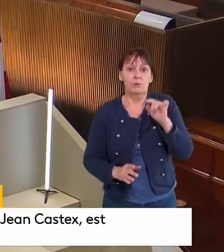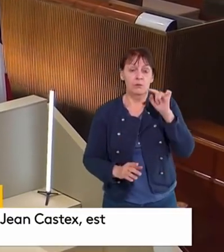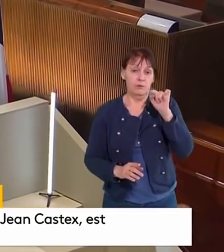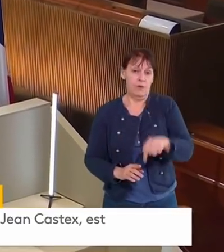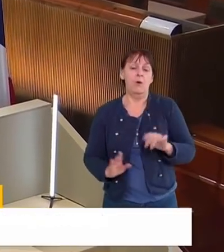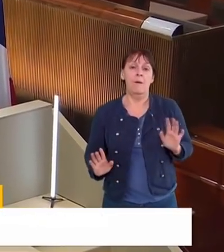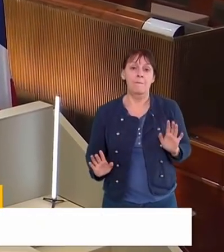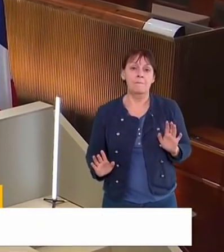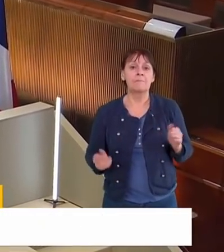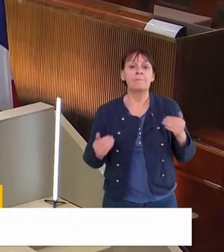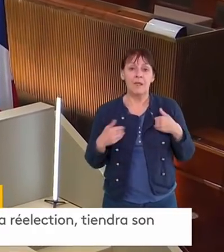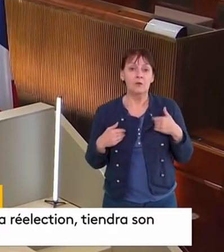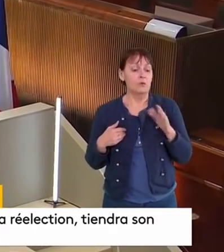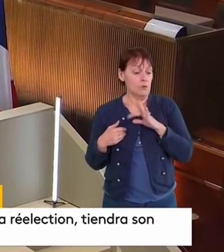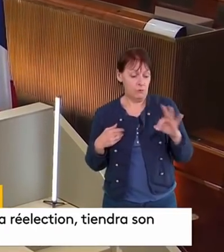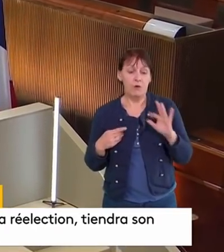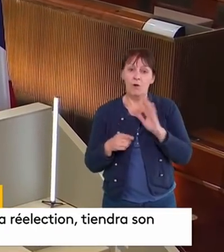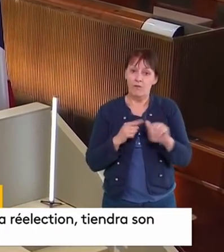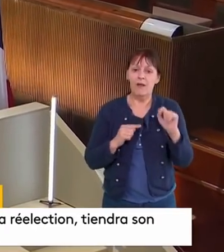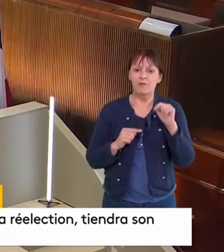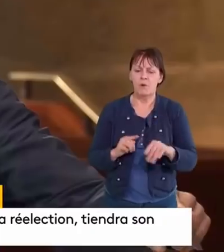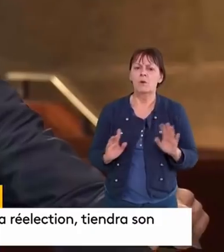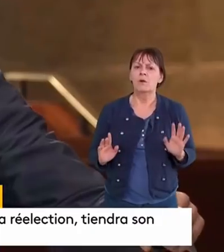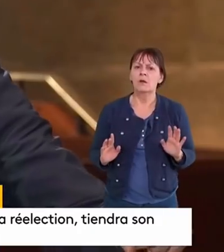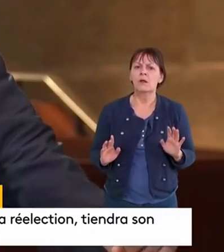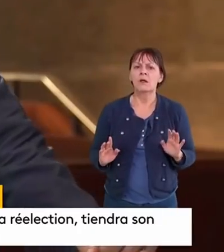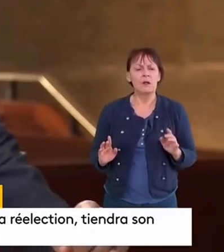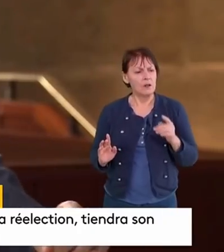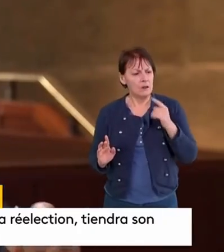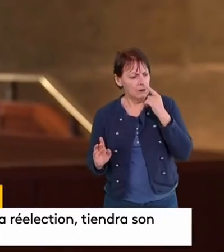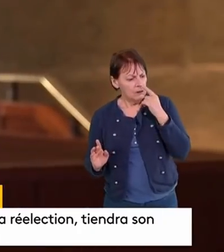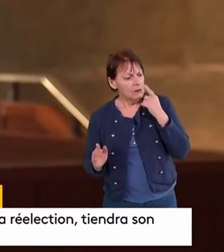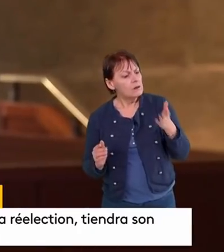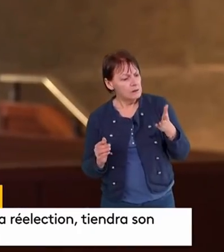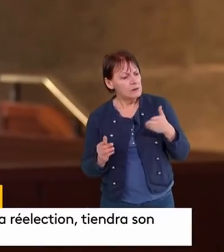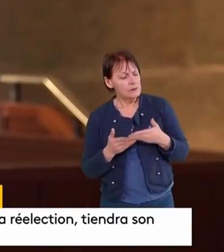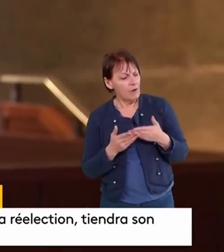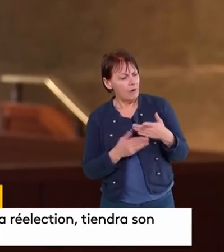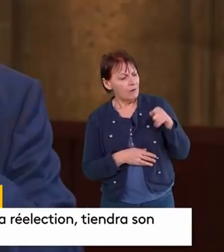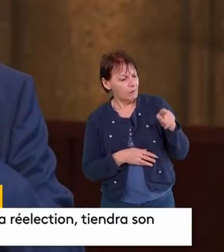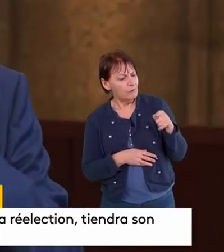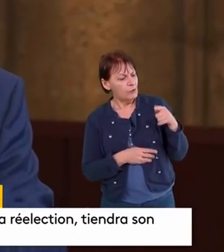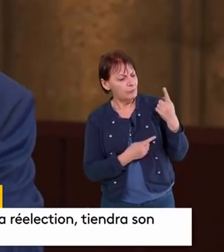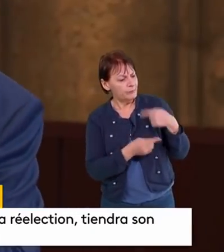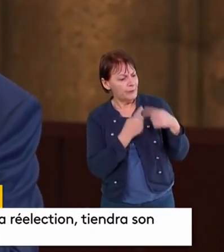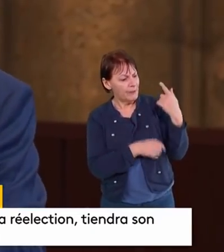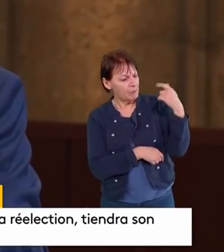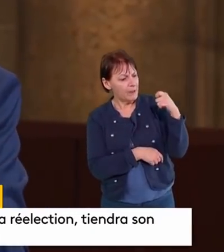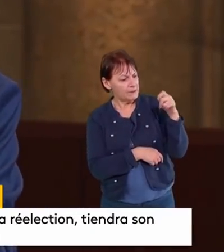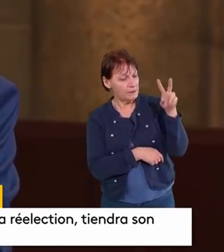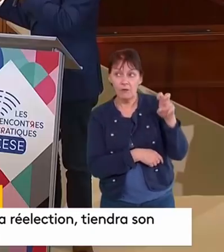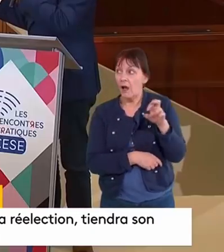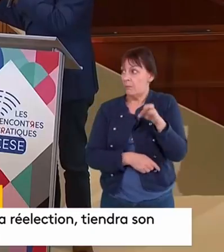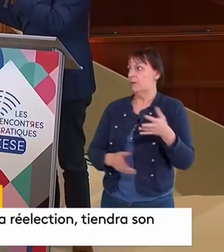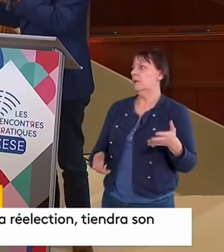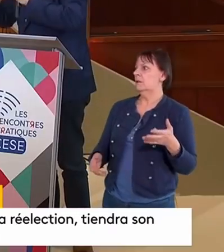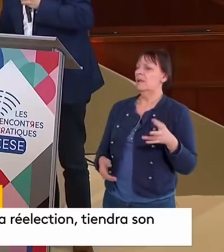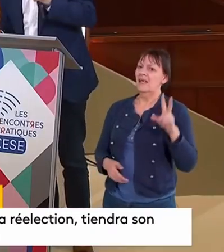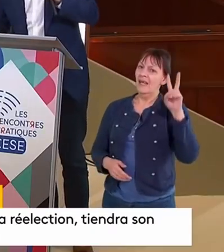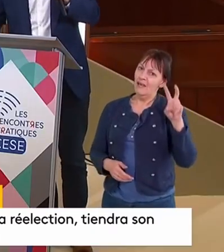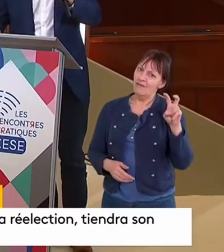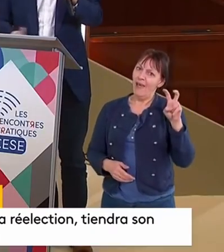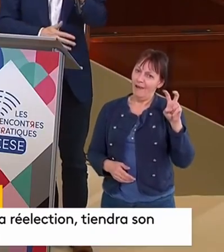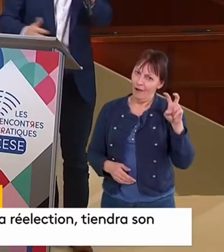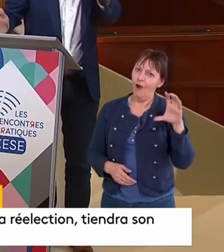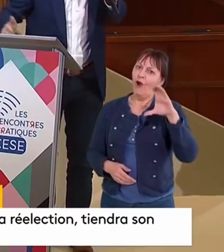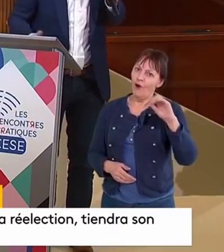nous, la France, nous devons en faire. Vous serez un président écolo, Fabien Roussel, ou pas ? Comment ? Vous serez un président écolo ? Ah, mais à fond, écolo, coco. Et